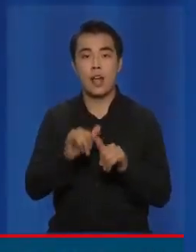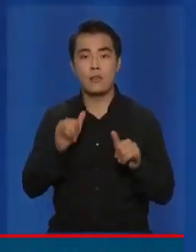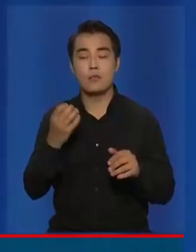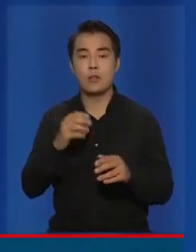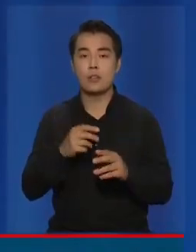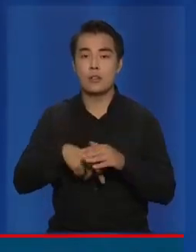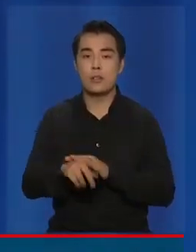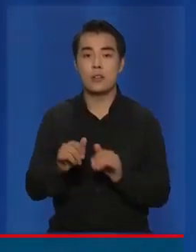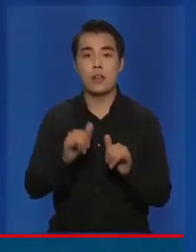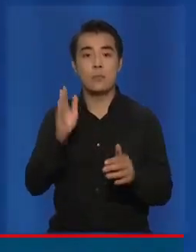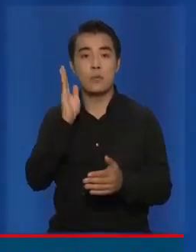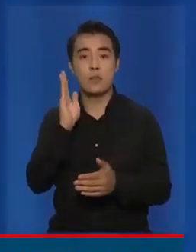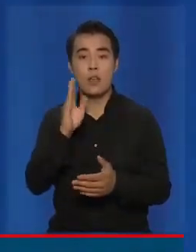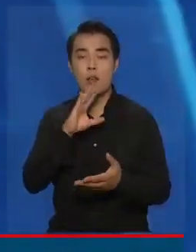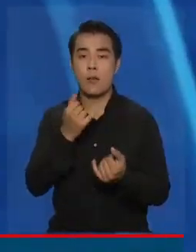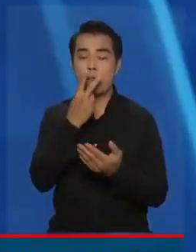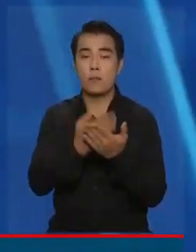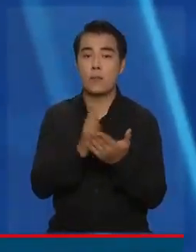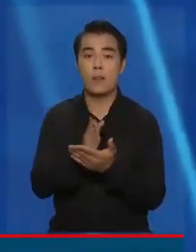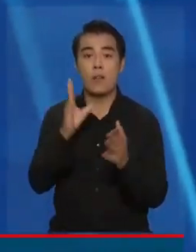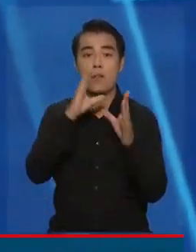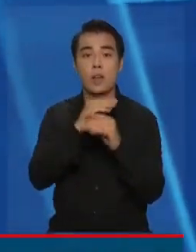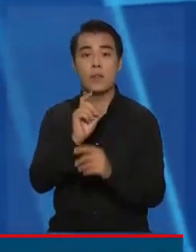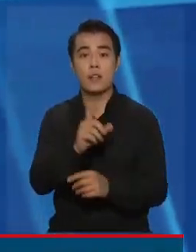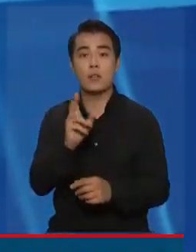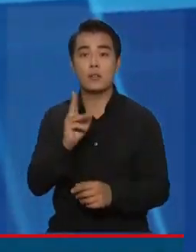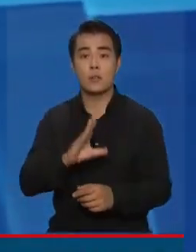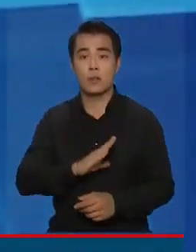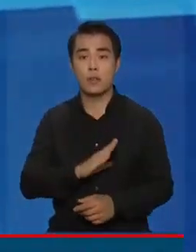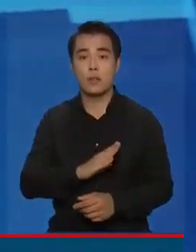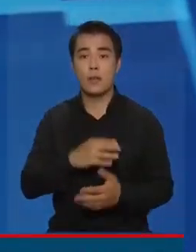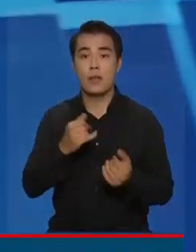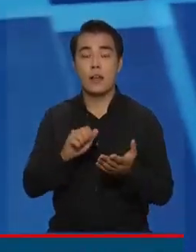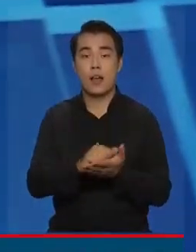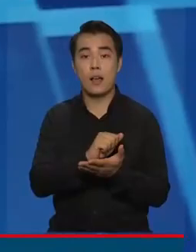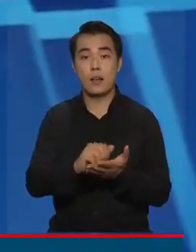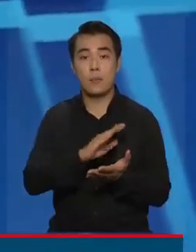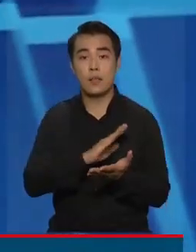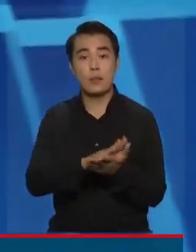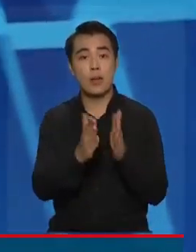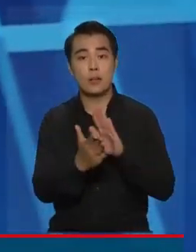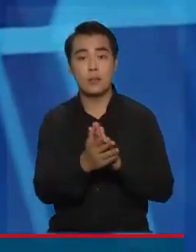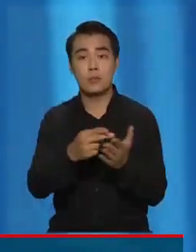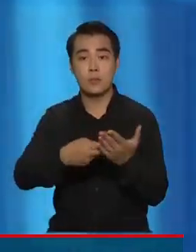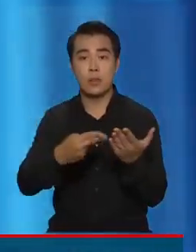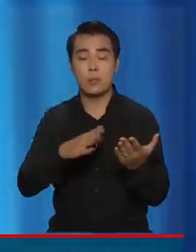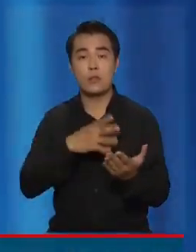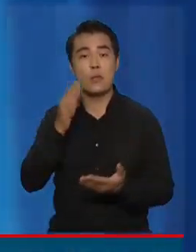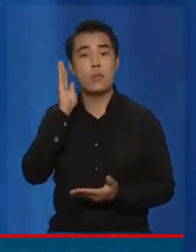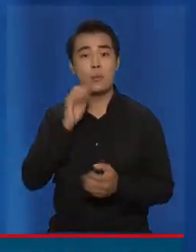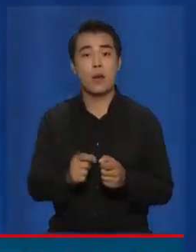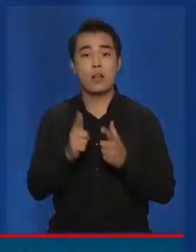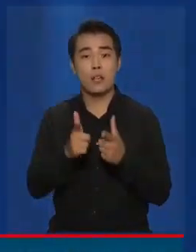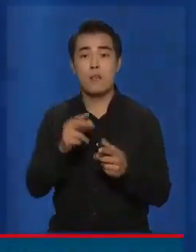дальше. Угу. Поэтому мы предоставляем возможность ребятам, которые заключили контракт с вооруженными силами, в том числе в дальнейшем